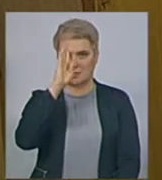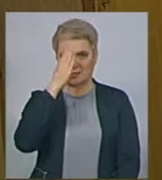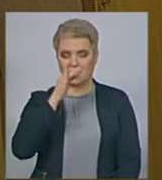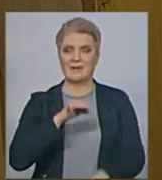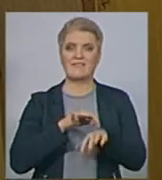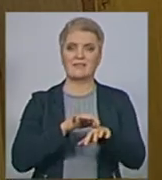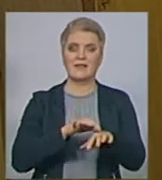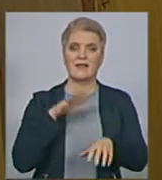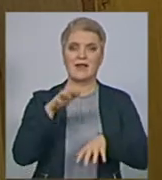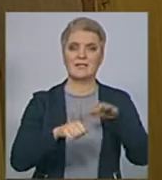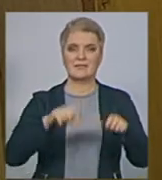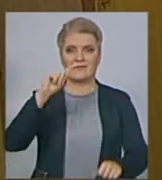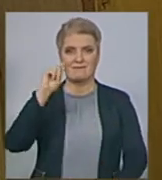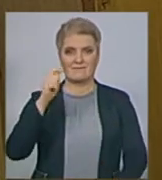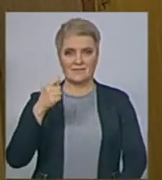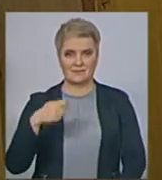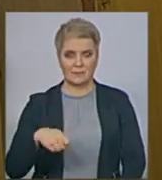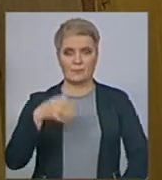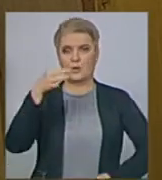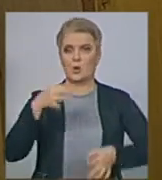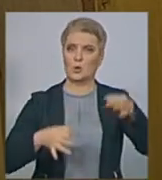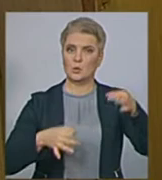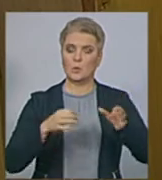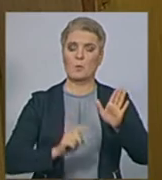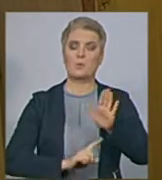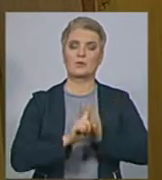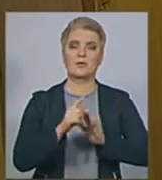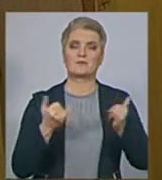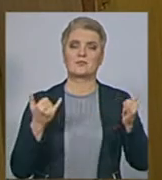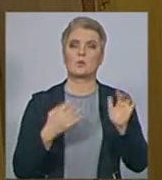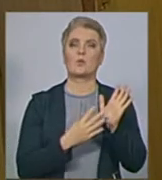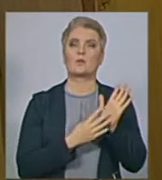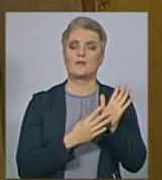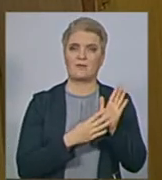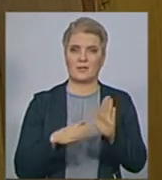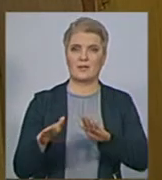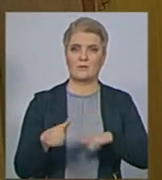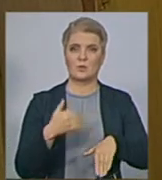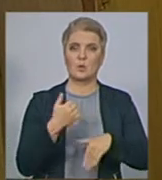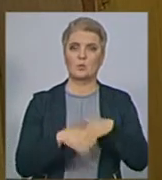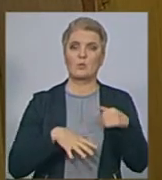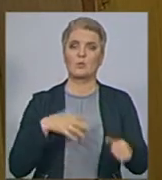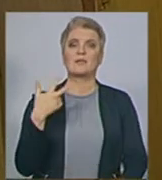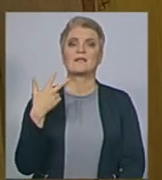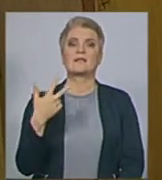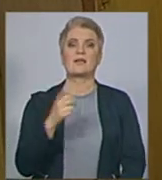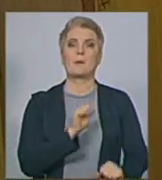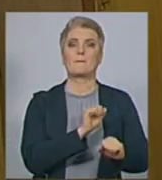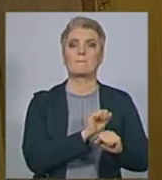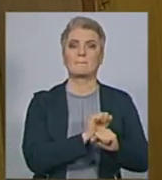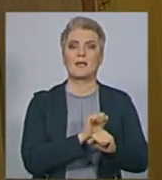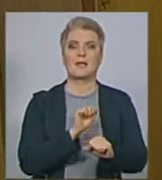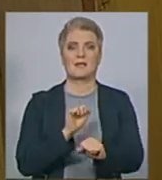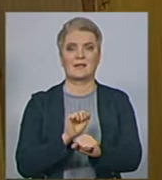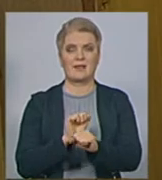ведення агресивної війни. Суд розпочався сьогодні близько 9:00, після цього вже було 3 перерви. Нагадаю, що Януковичу загрожує